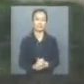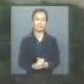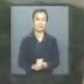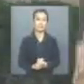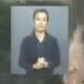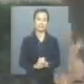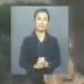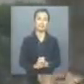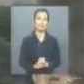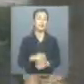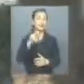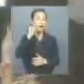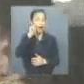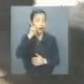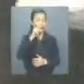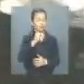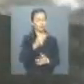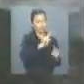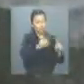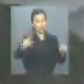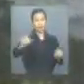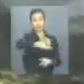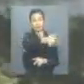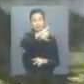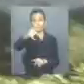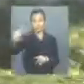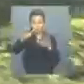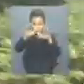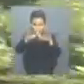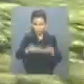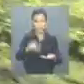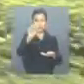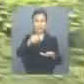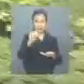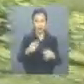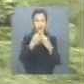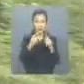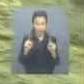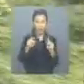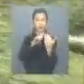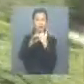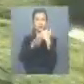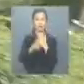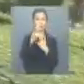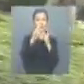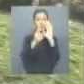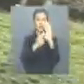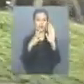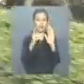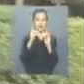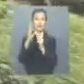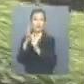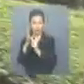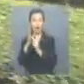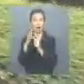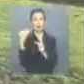แม้ระดับน้ำหลายๆพื้นที่หลายๆเส้นทางจะลดลงนะคะแต่ที่ถนนรัชดาพิเศษแห่งนี้นะคะยังคงมีน้ำท่วมสูงอยู่และต้อง